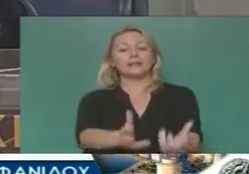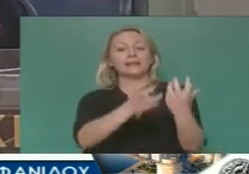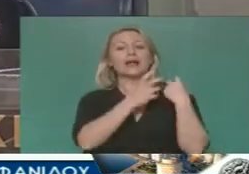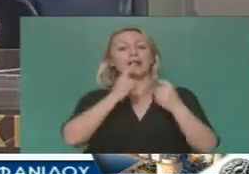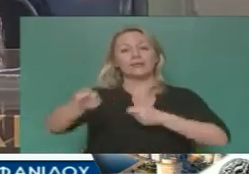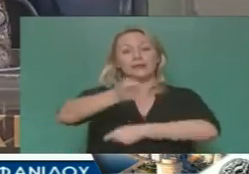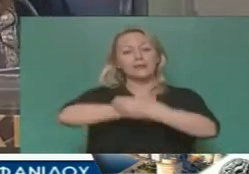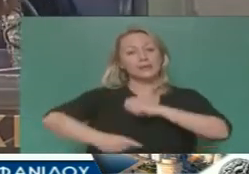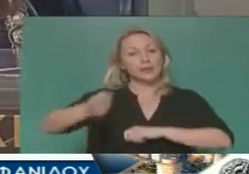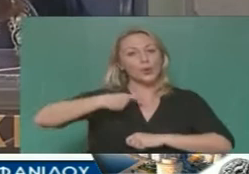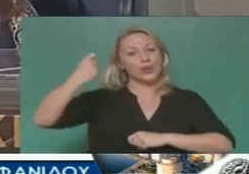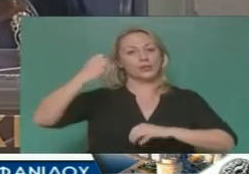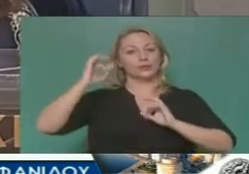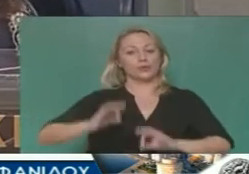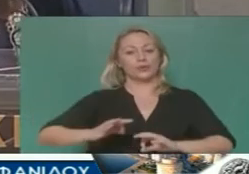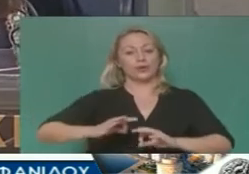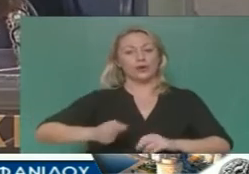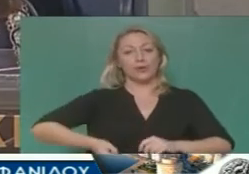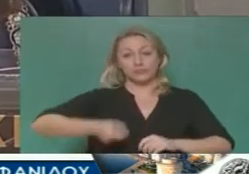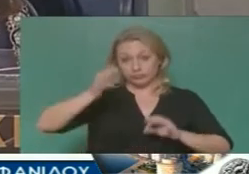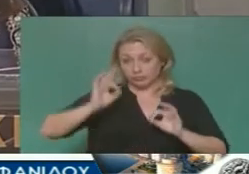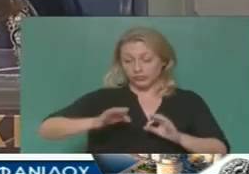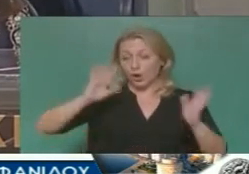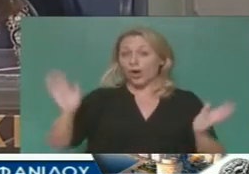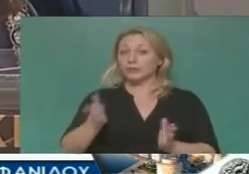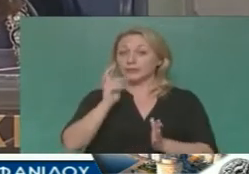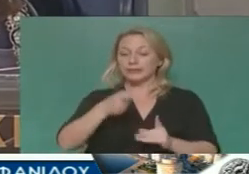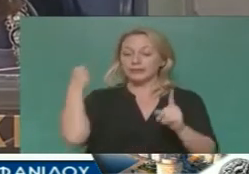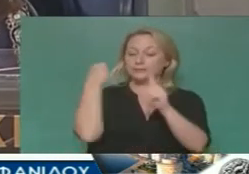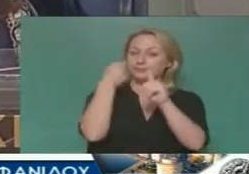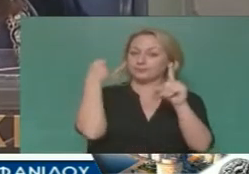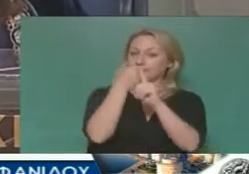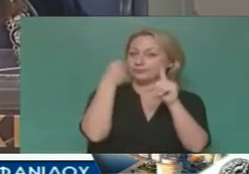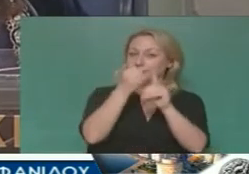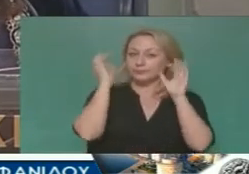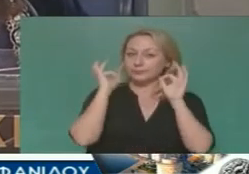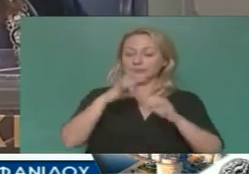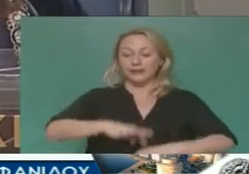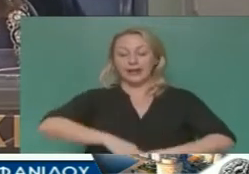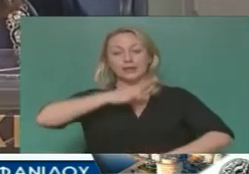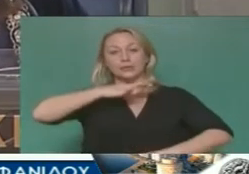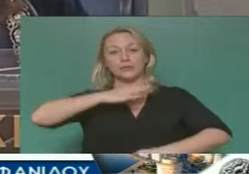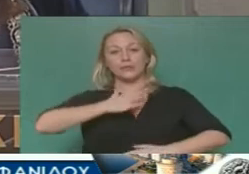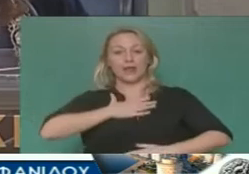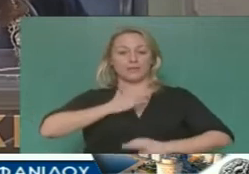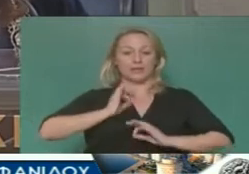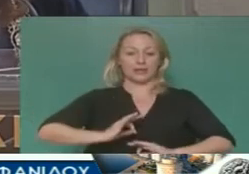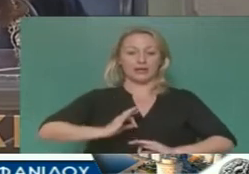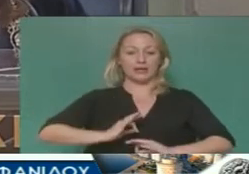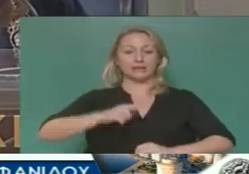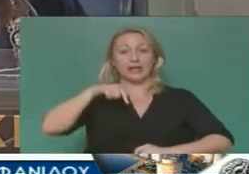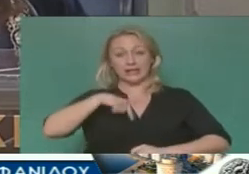και επιχειρηματικό ρίσκο. Σε κάθε περίπτωση θα συνεχίσουμε να διεκδικούμε την αξιοπρέπειά μας και